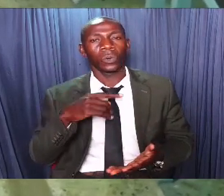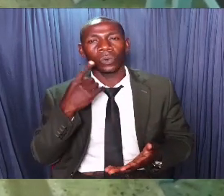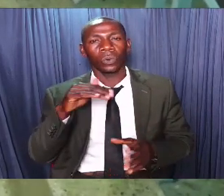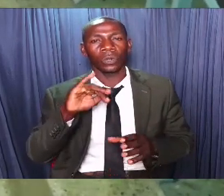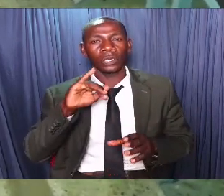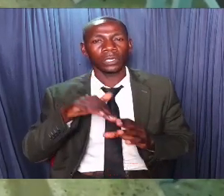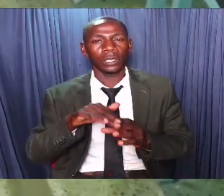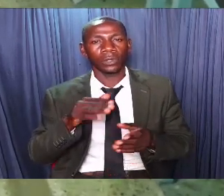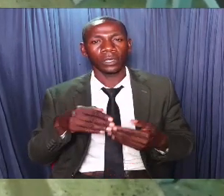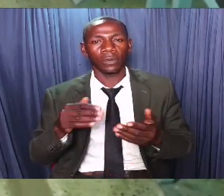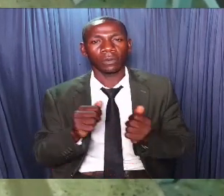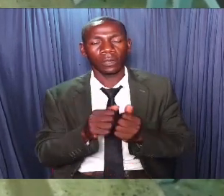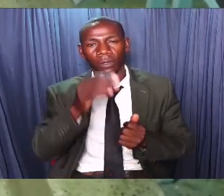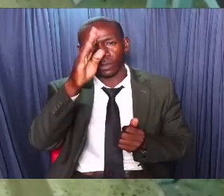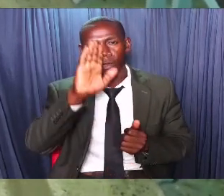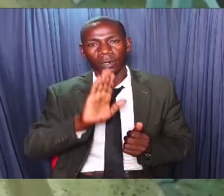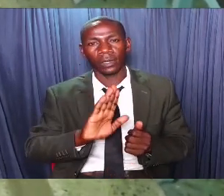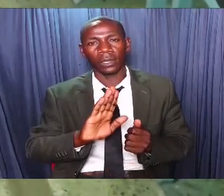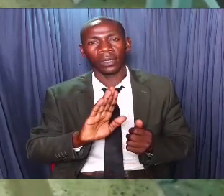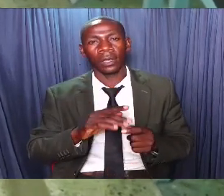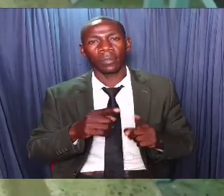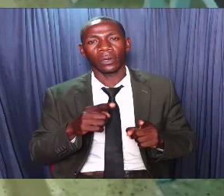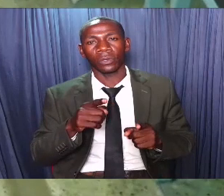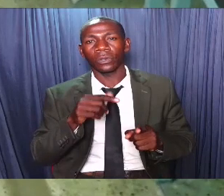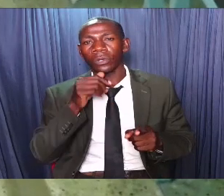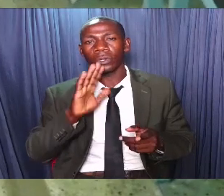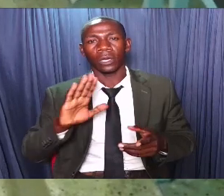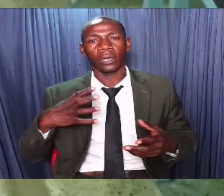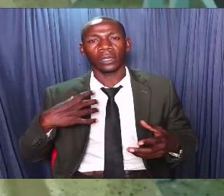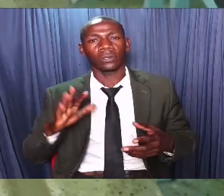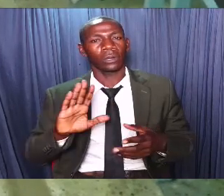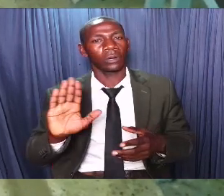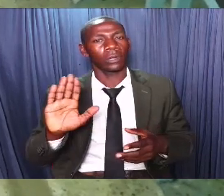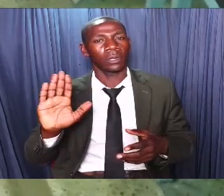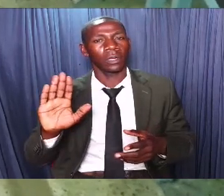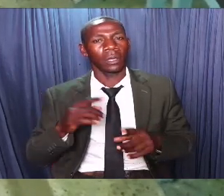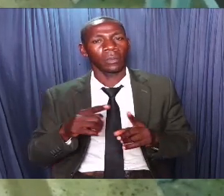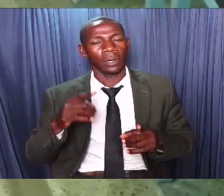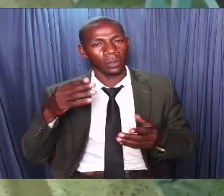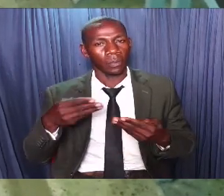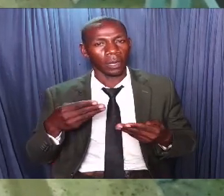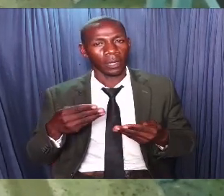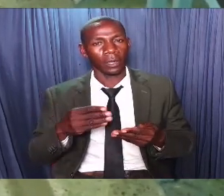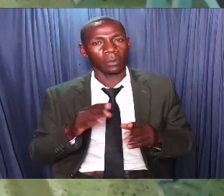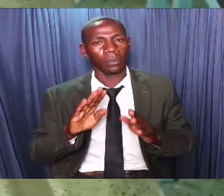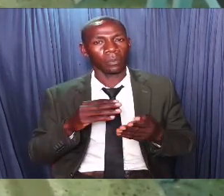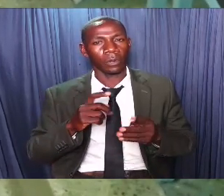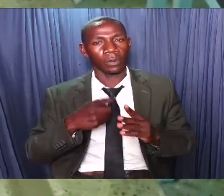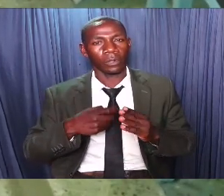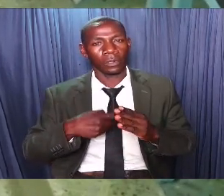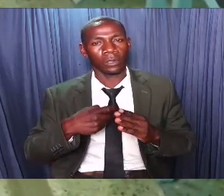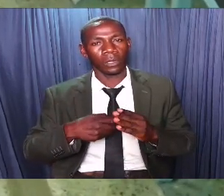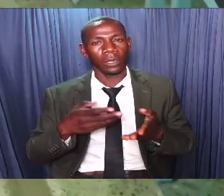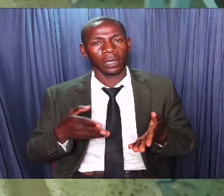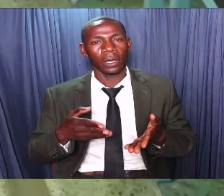ndani yenu mliyepewa na Mungu? Wala ninyi si mali yenu wenyewe. Maana mlinunuliwa kwa thamani.